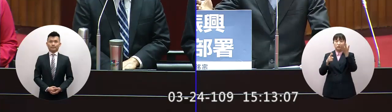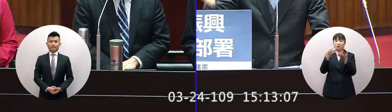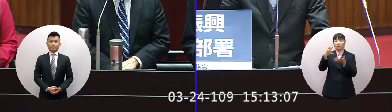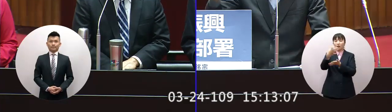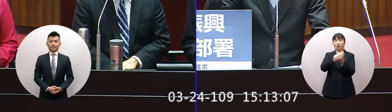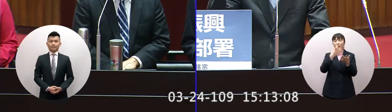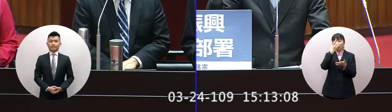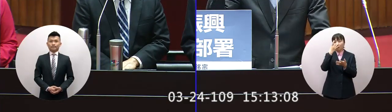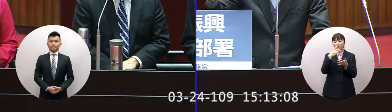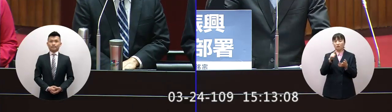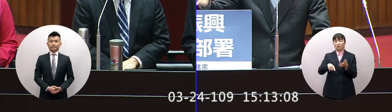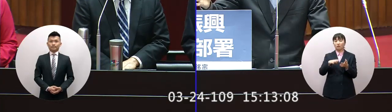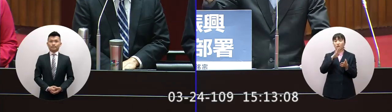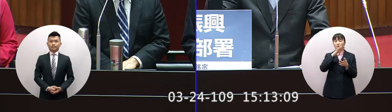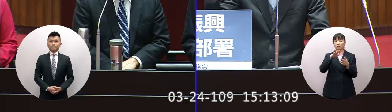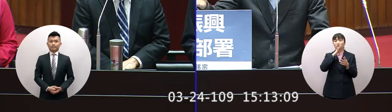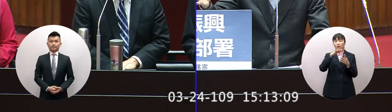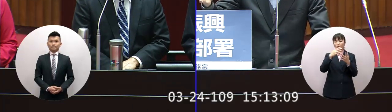造成